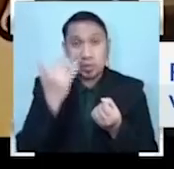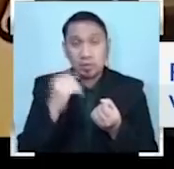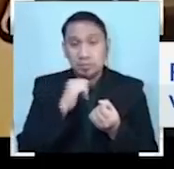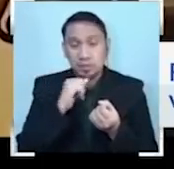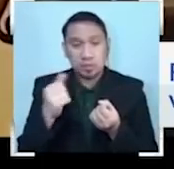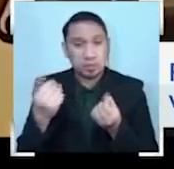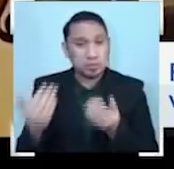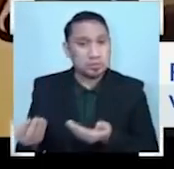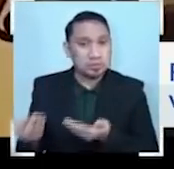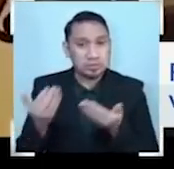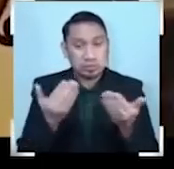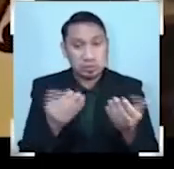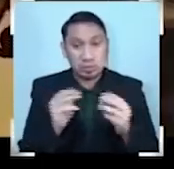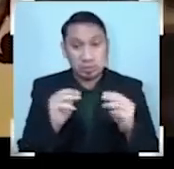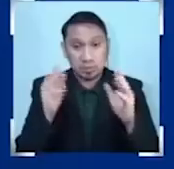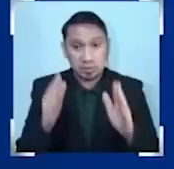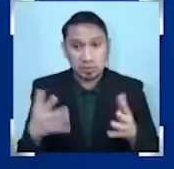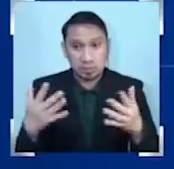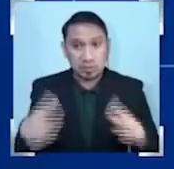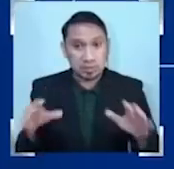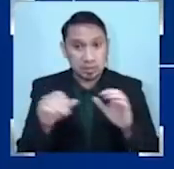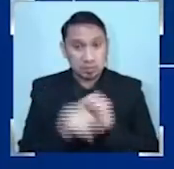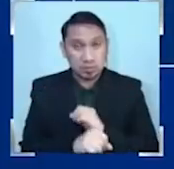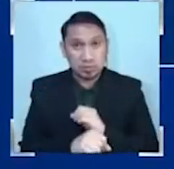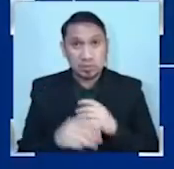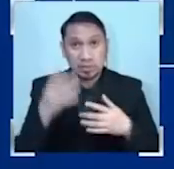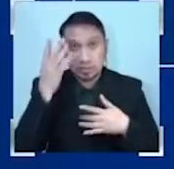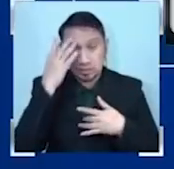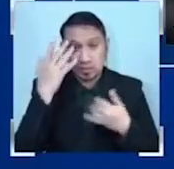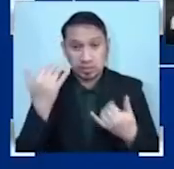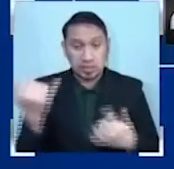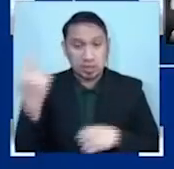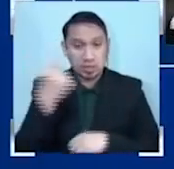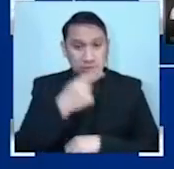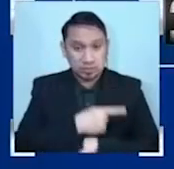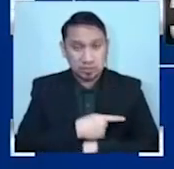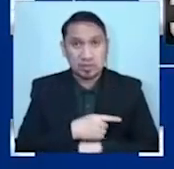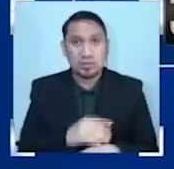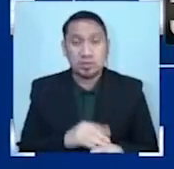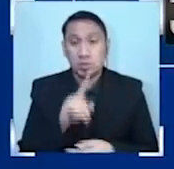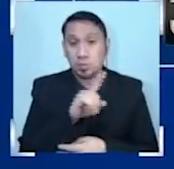manager nito matapos magkasakit. Ngayong araw, bumaba sa